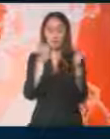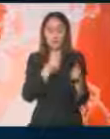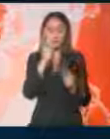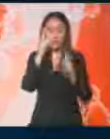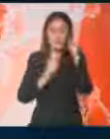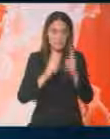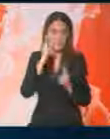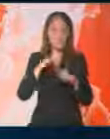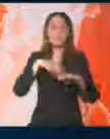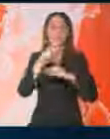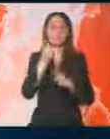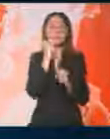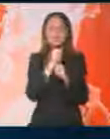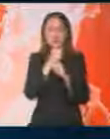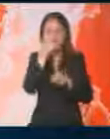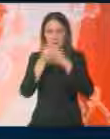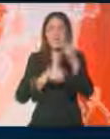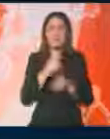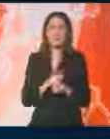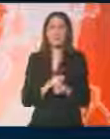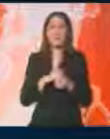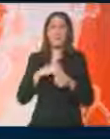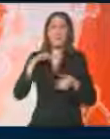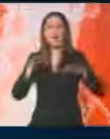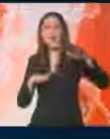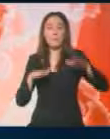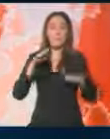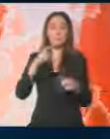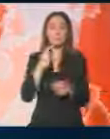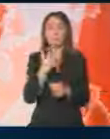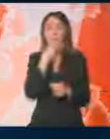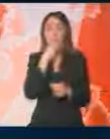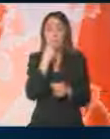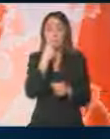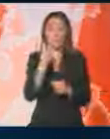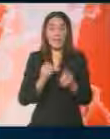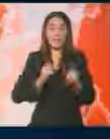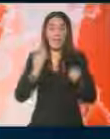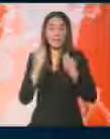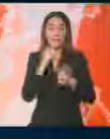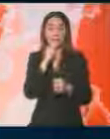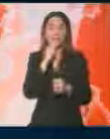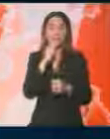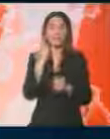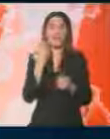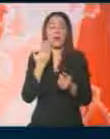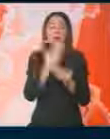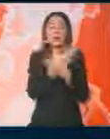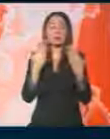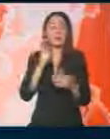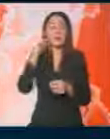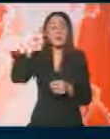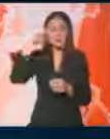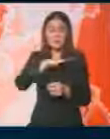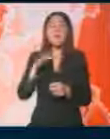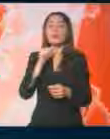fabriku pa se onda preradimo. Roboti su senzacija, atrakcija i hit. Ne samo za decu,